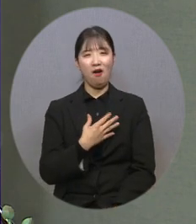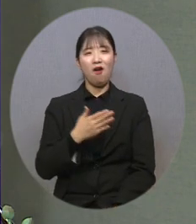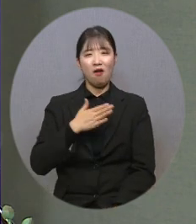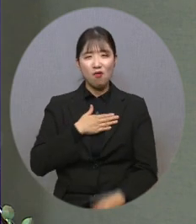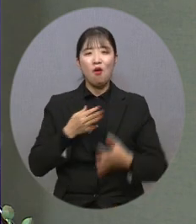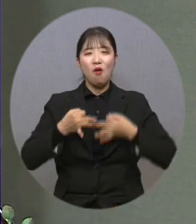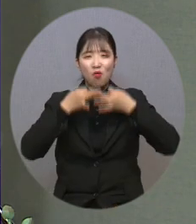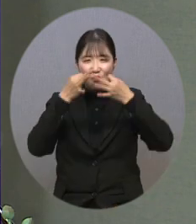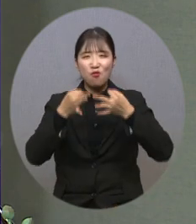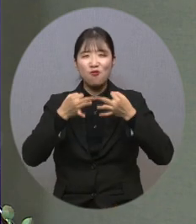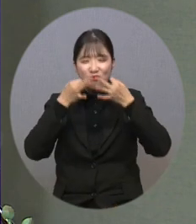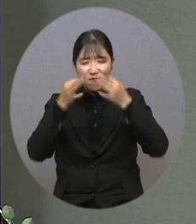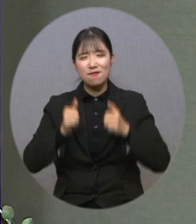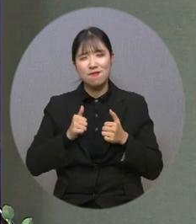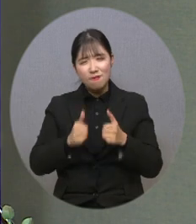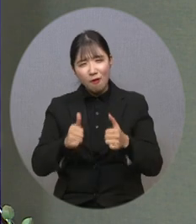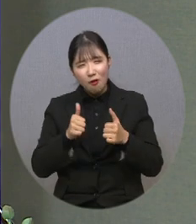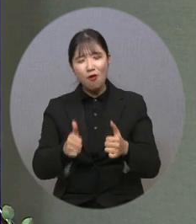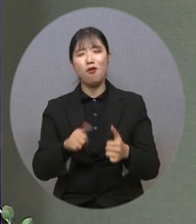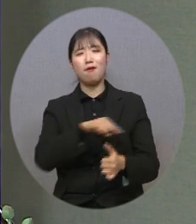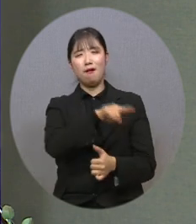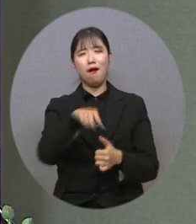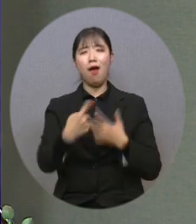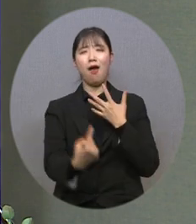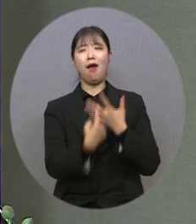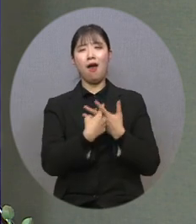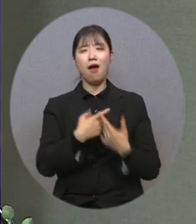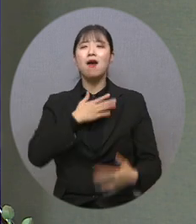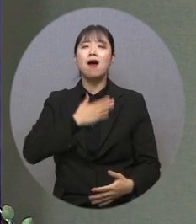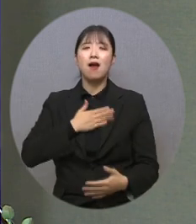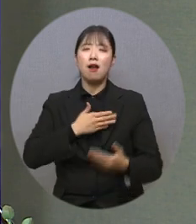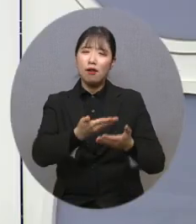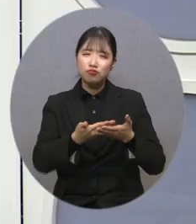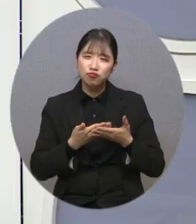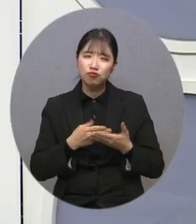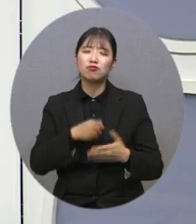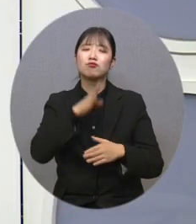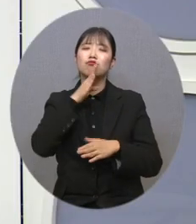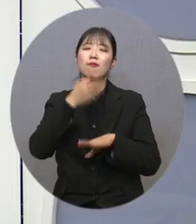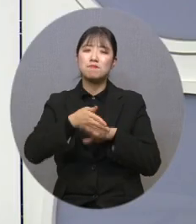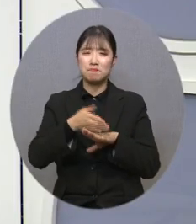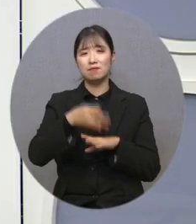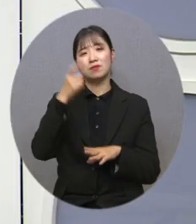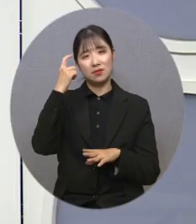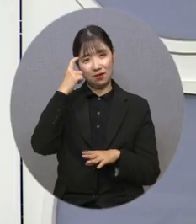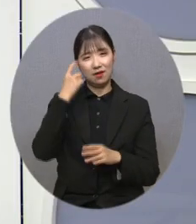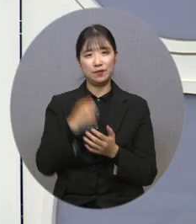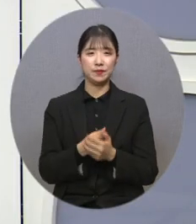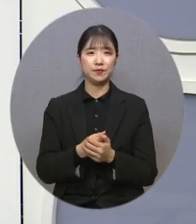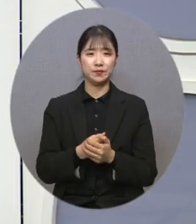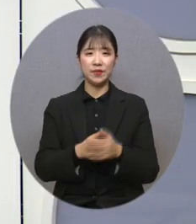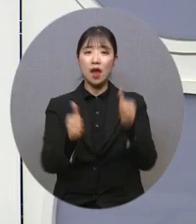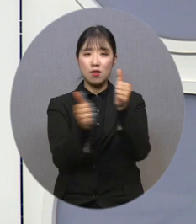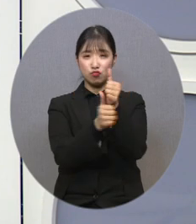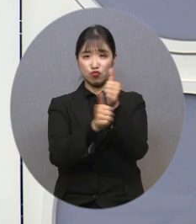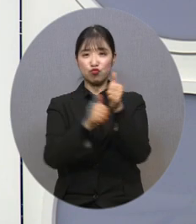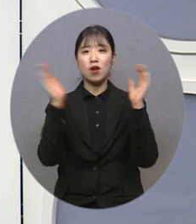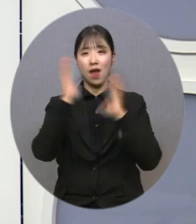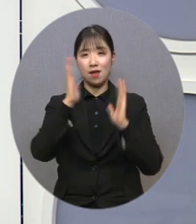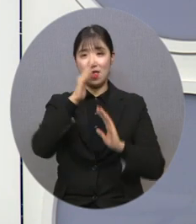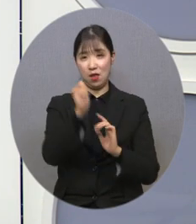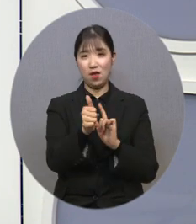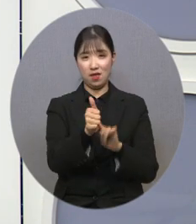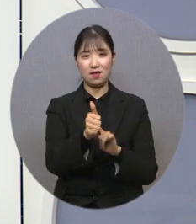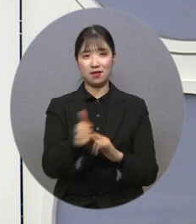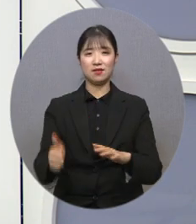내가 진정성 있게 일을 하니까 알아주는구나. 그러는데 그 부학생회장이라는 녀석이